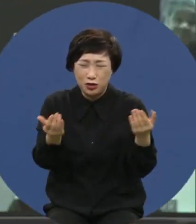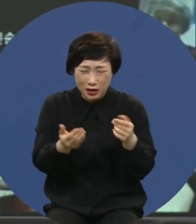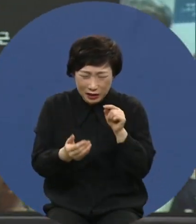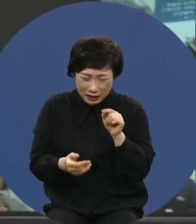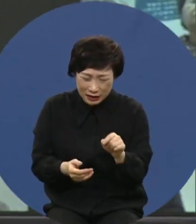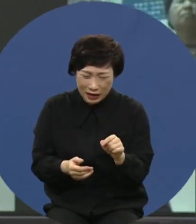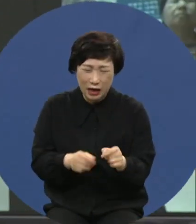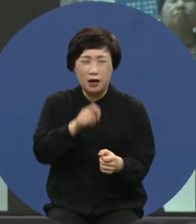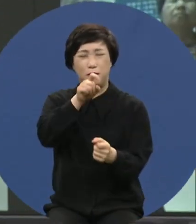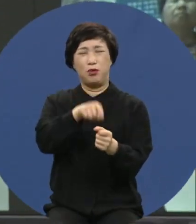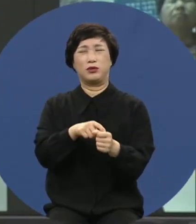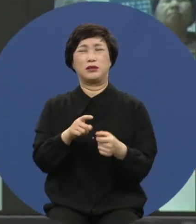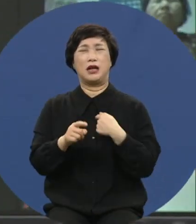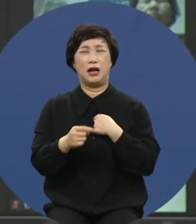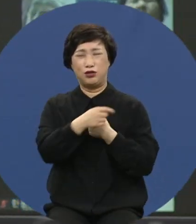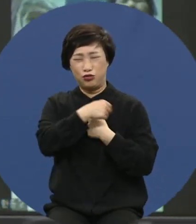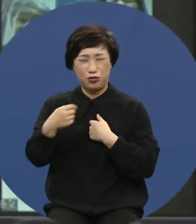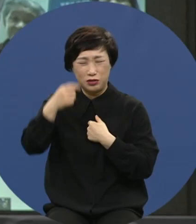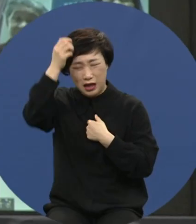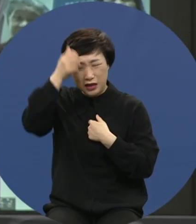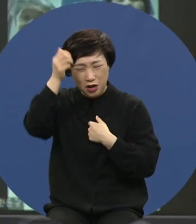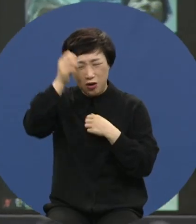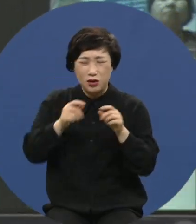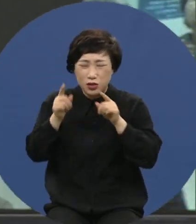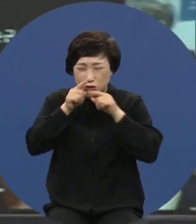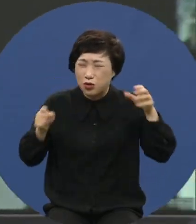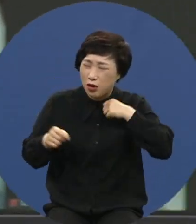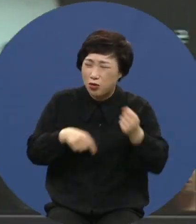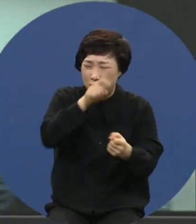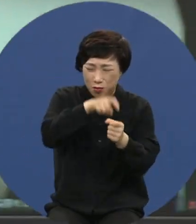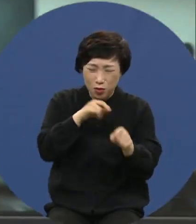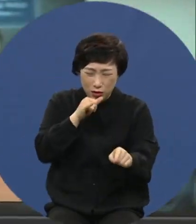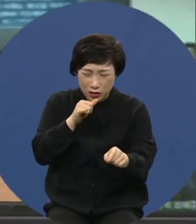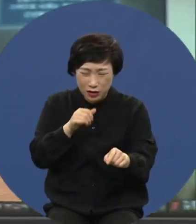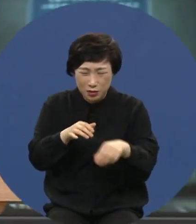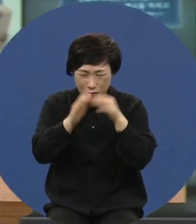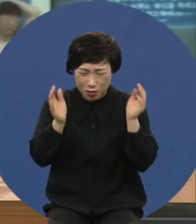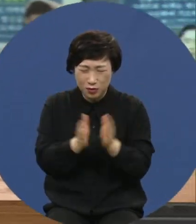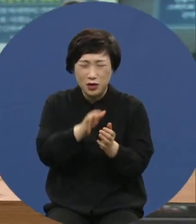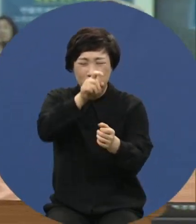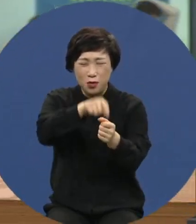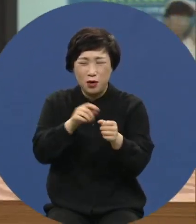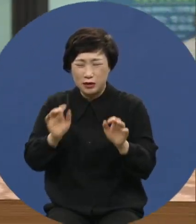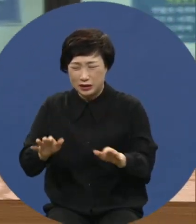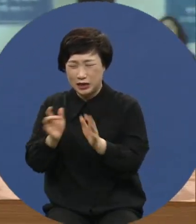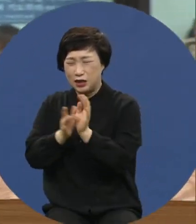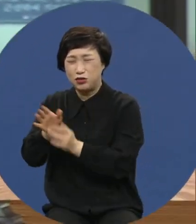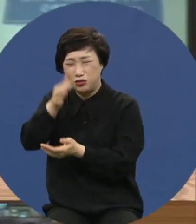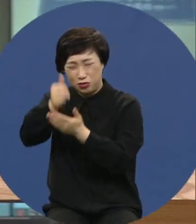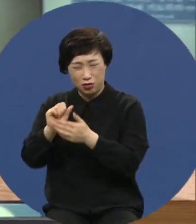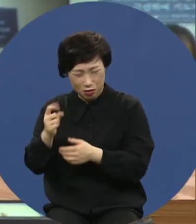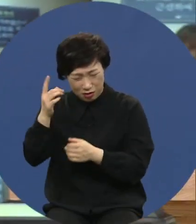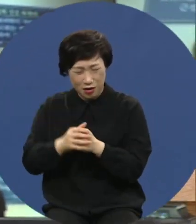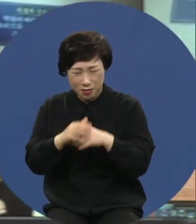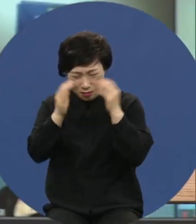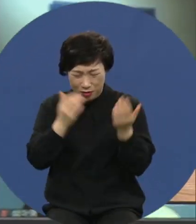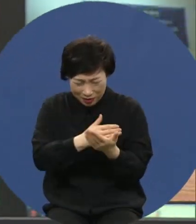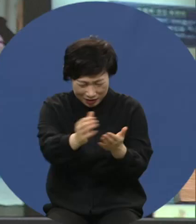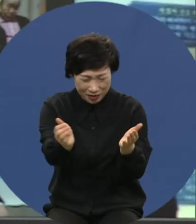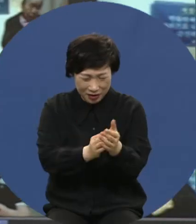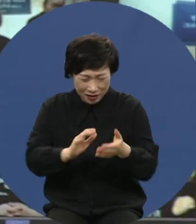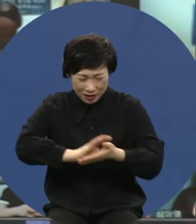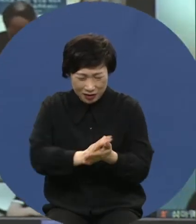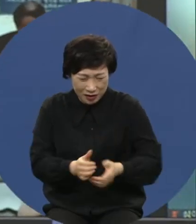네가 목적은 죽이고 영혼 지옥 보내자는 것이니 내 목적이 예수 그리스도로 파괴돼 버렸으니